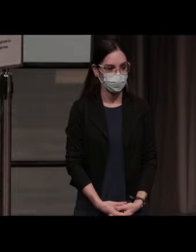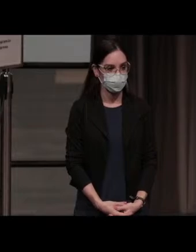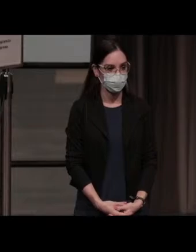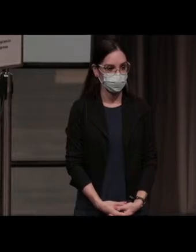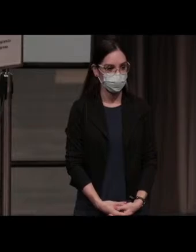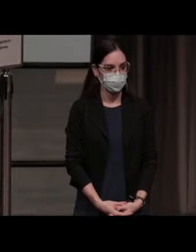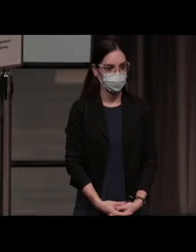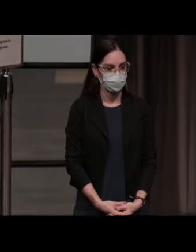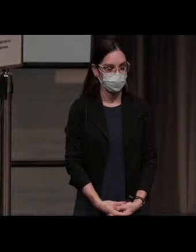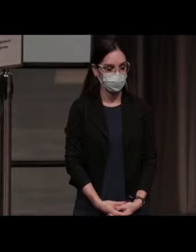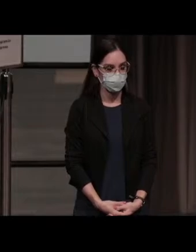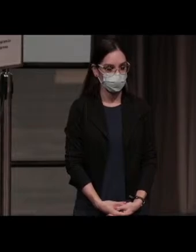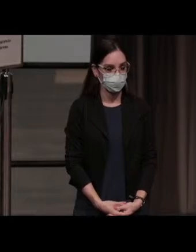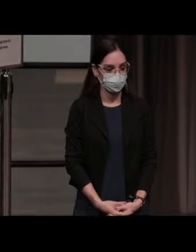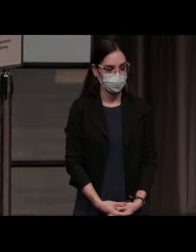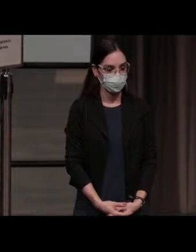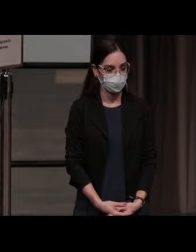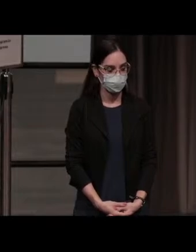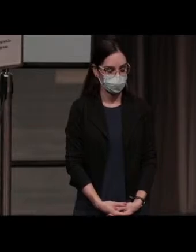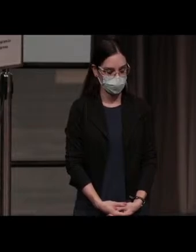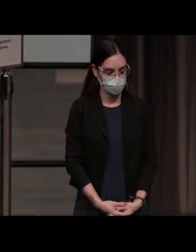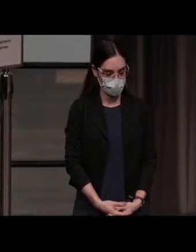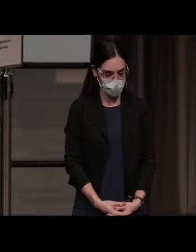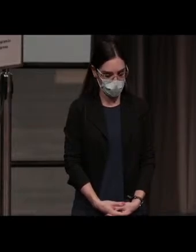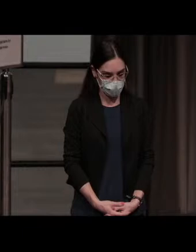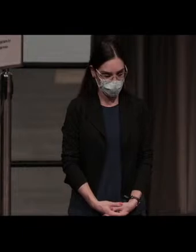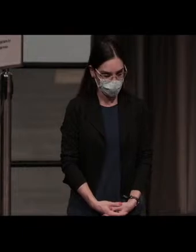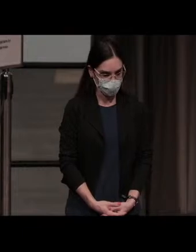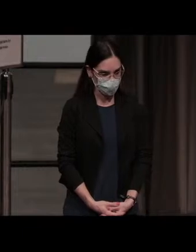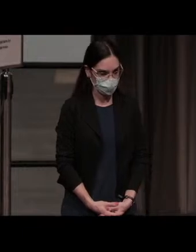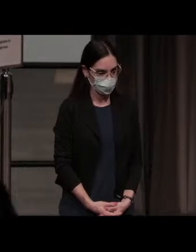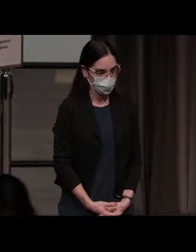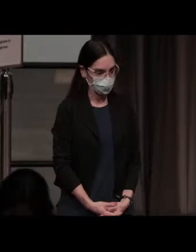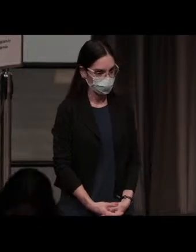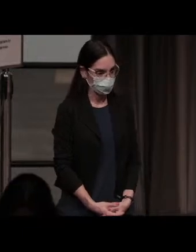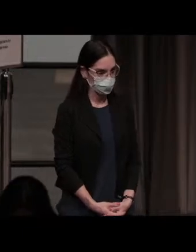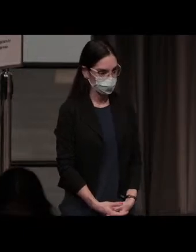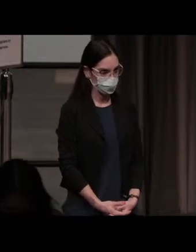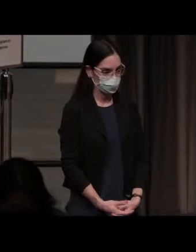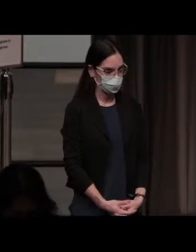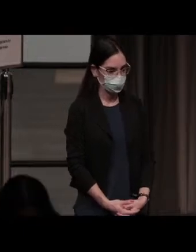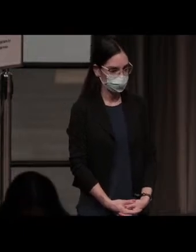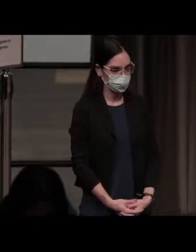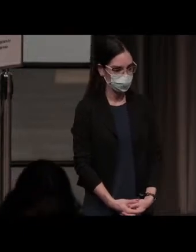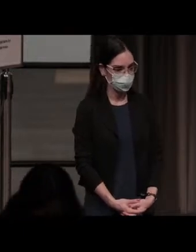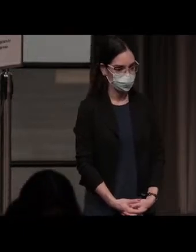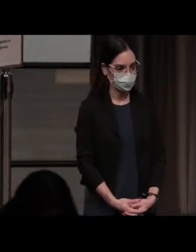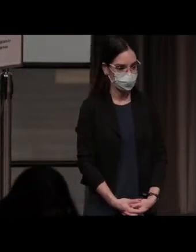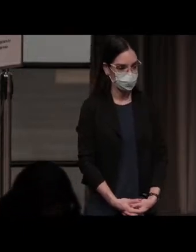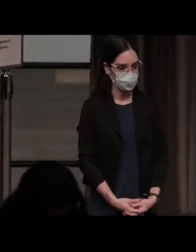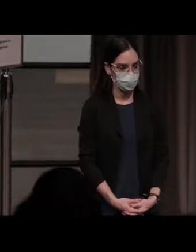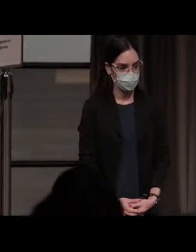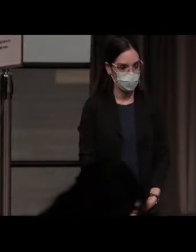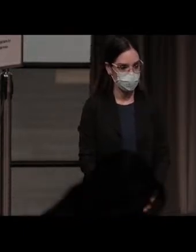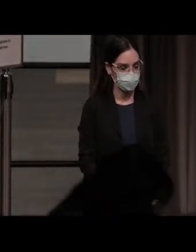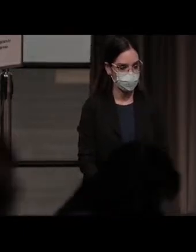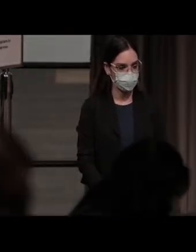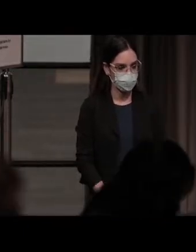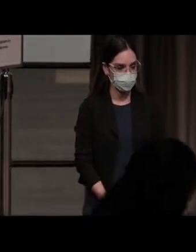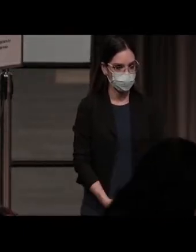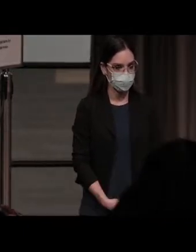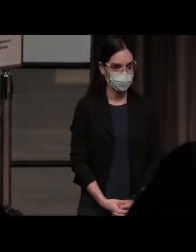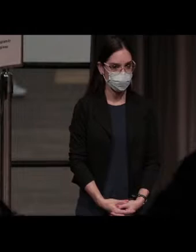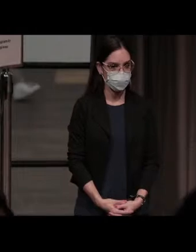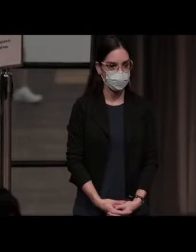espagnol. Donc sous ta remettande en langue créole ou après les dans 305 901 26 92 et puis ça ou